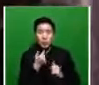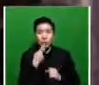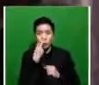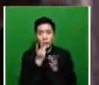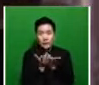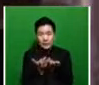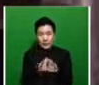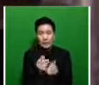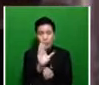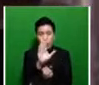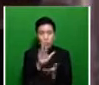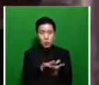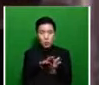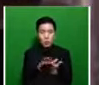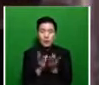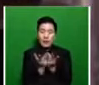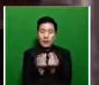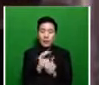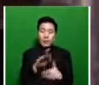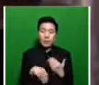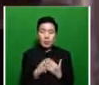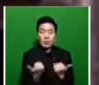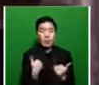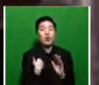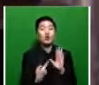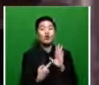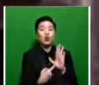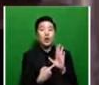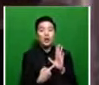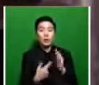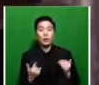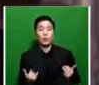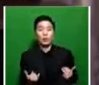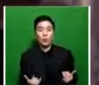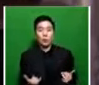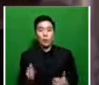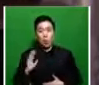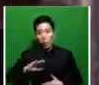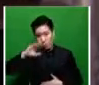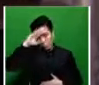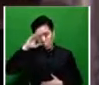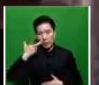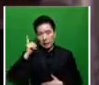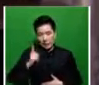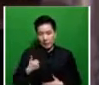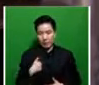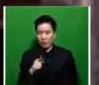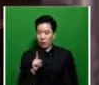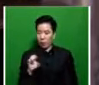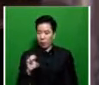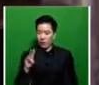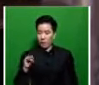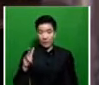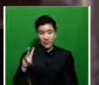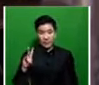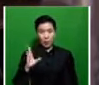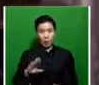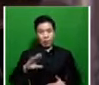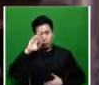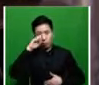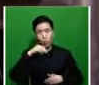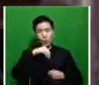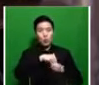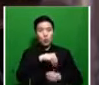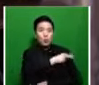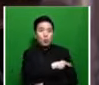ขนะครับทั้งหมดตัวเลขเนี่ยเรามีทั้งหมดนะครับผมยกตัวอย่างอย่างวันนี้เรามีผู้ป่วยยืนยัน177รายถูกไหมครับอยู่โร